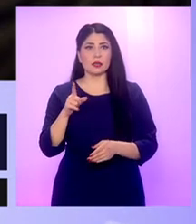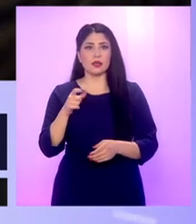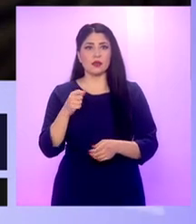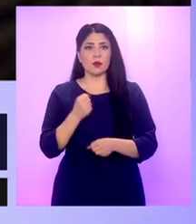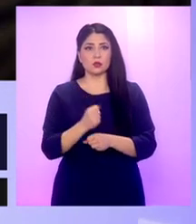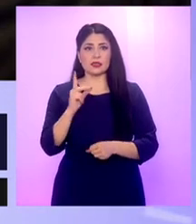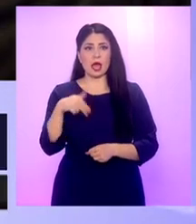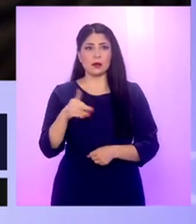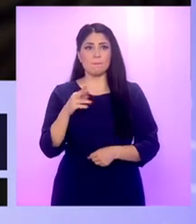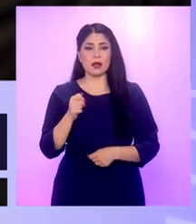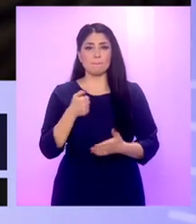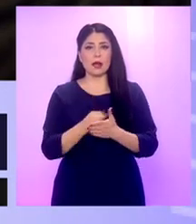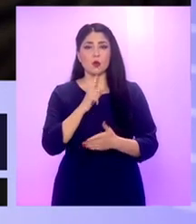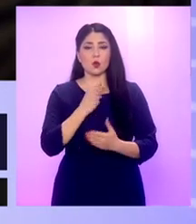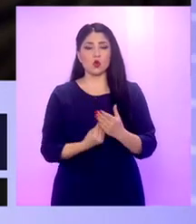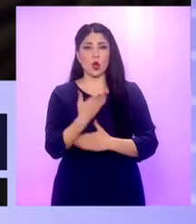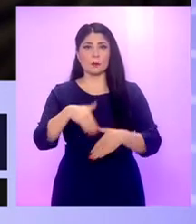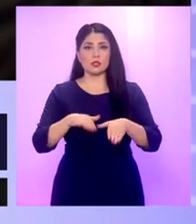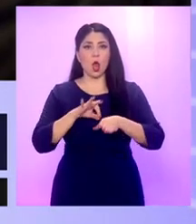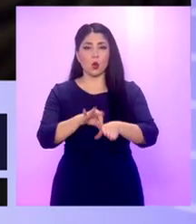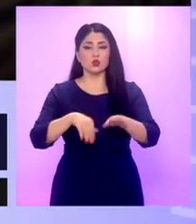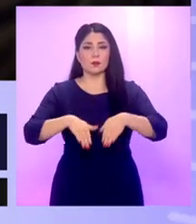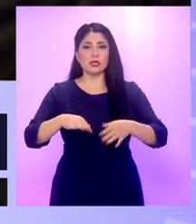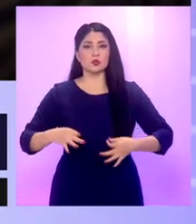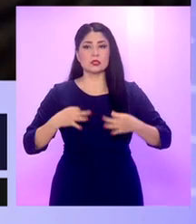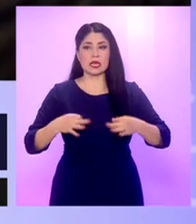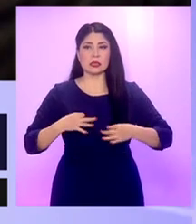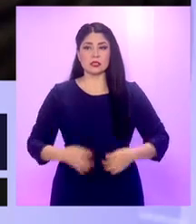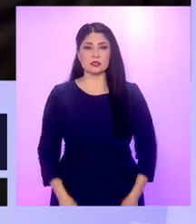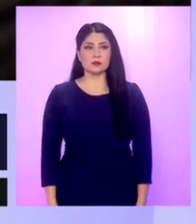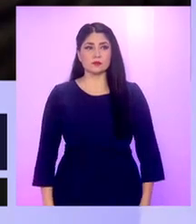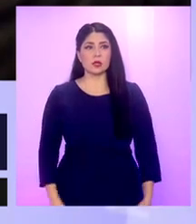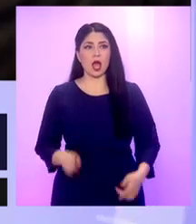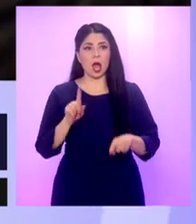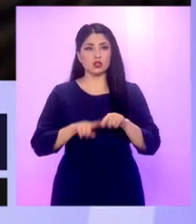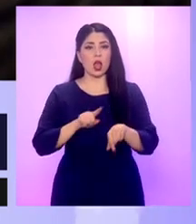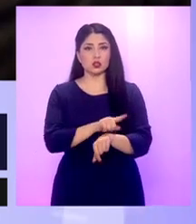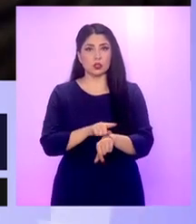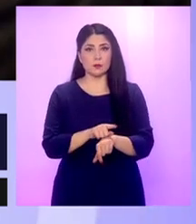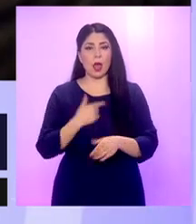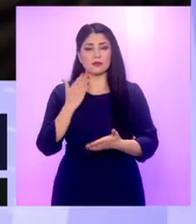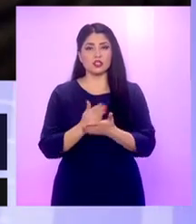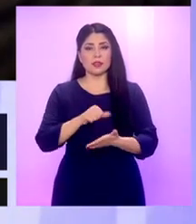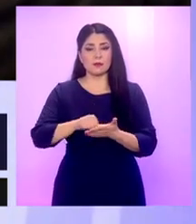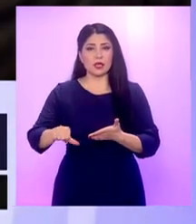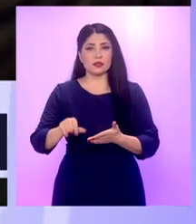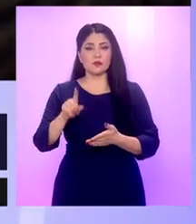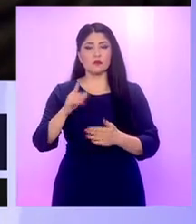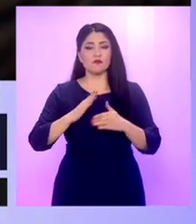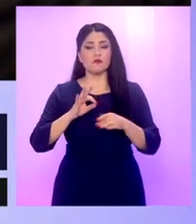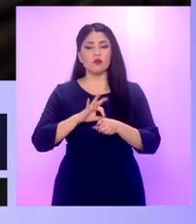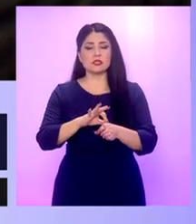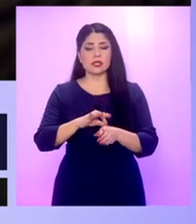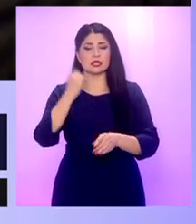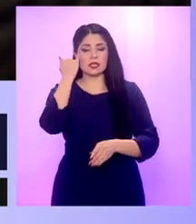Barna până la numirea unui nou ministru la conducerea Ministerului Sănătății. Totodată am decis demiterea din funcția de secretar de